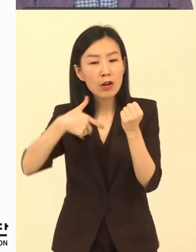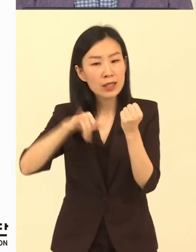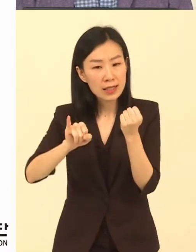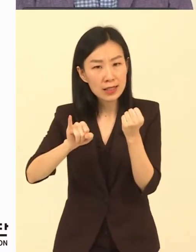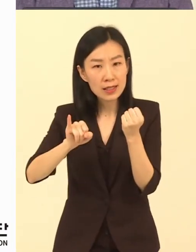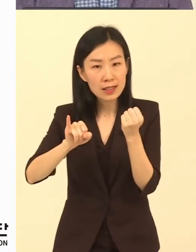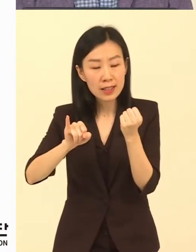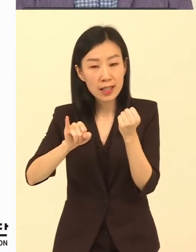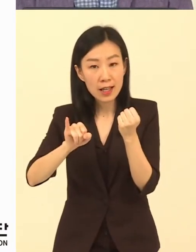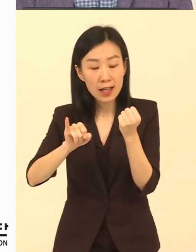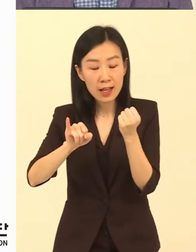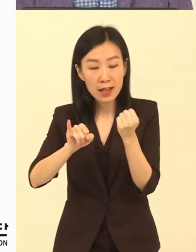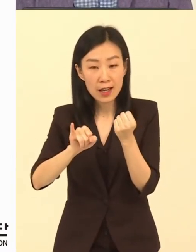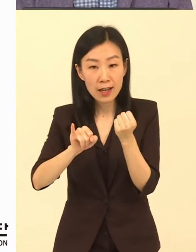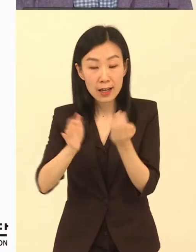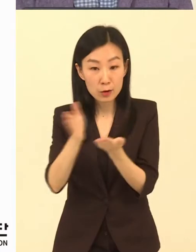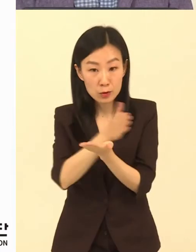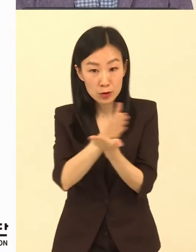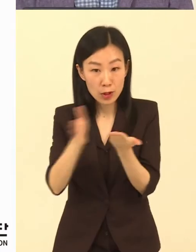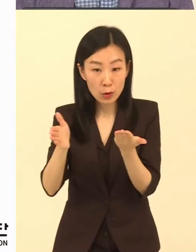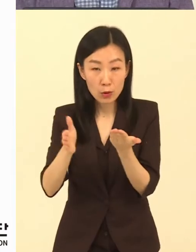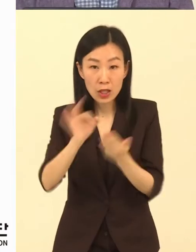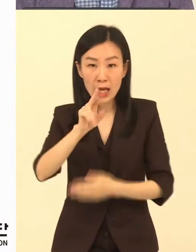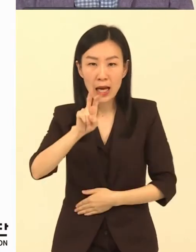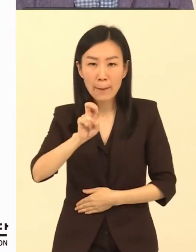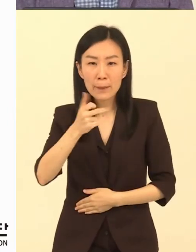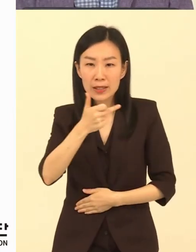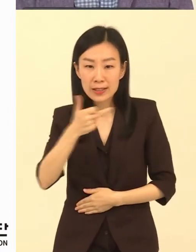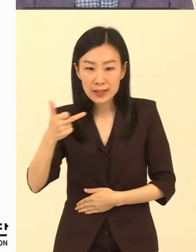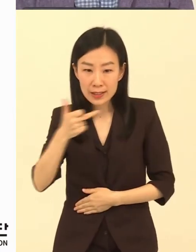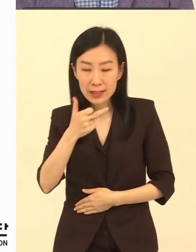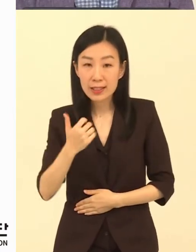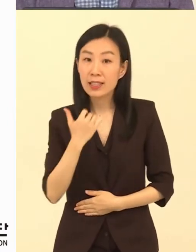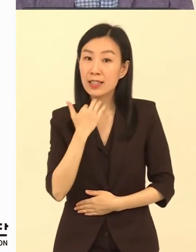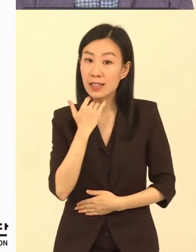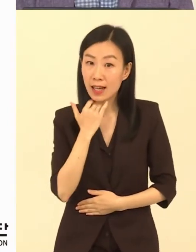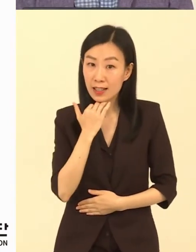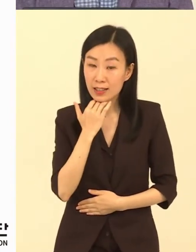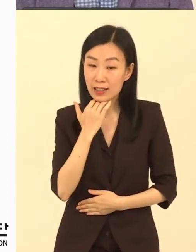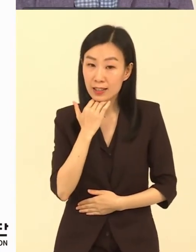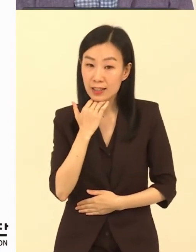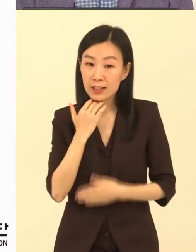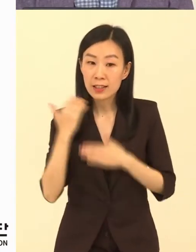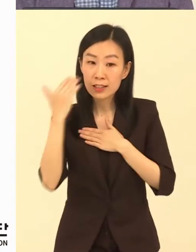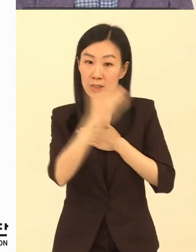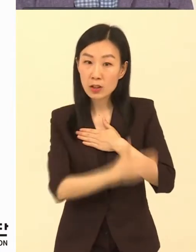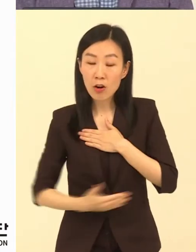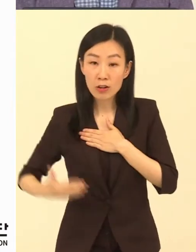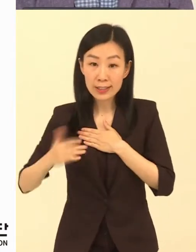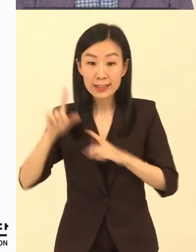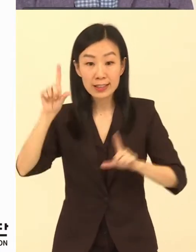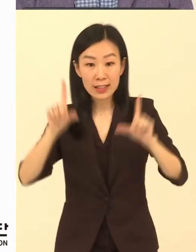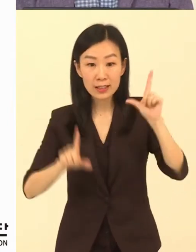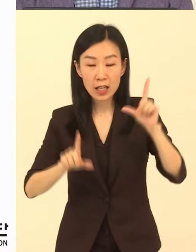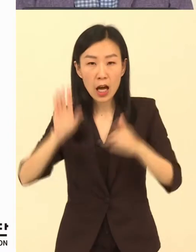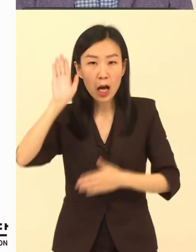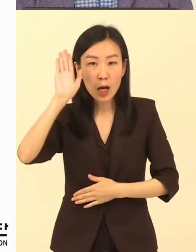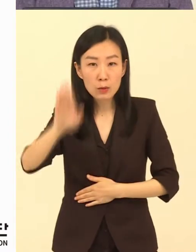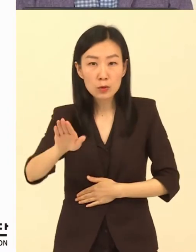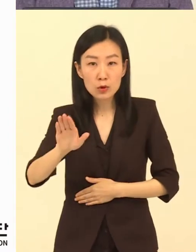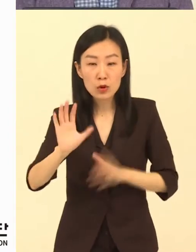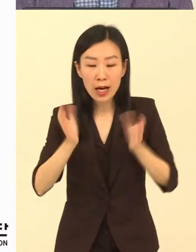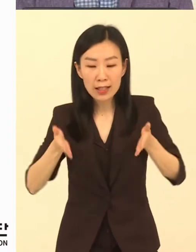따라서 선택되고 암의 크기, 연령, 전신 상태, 향후 출산 희망 여부